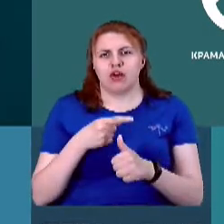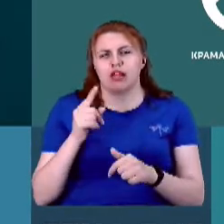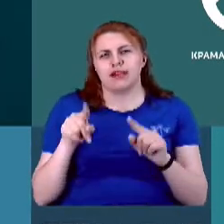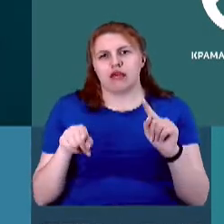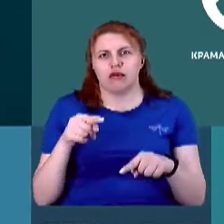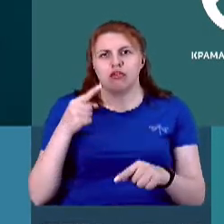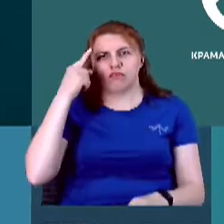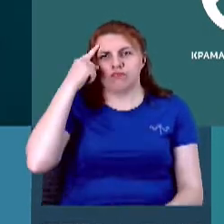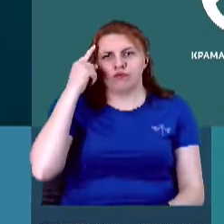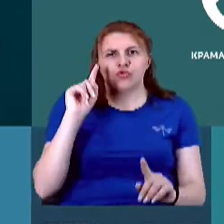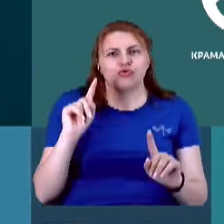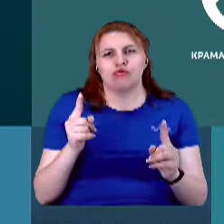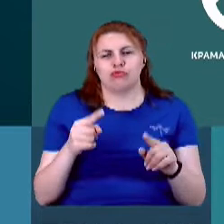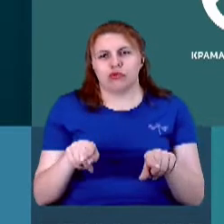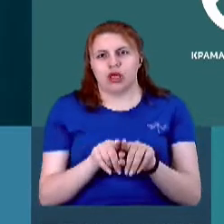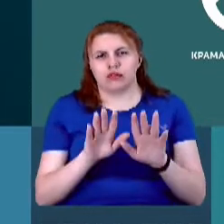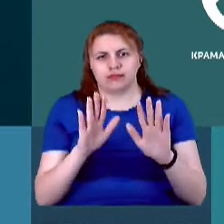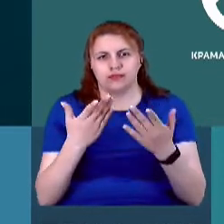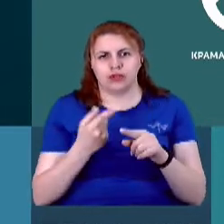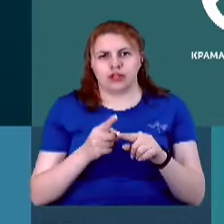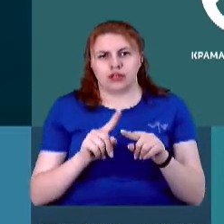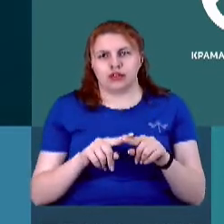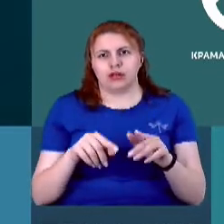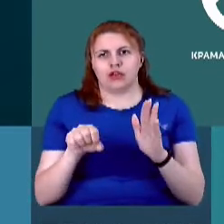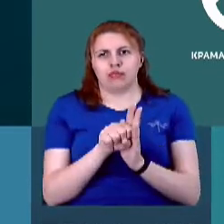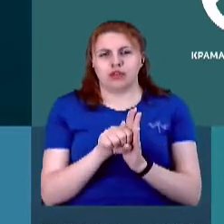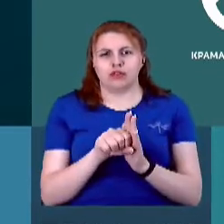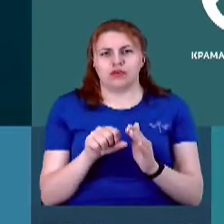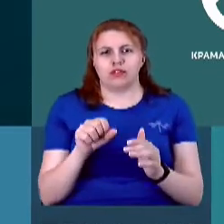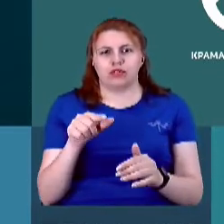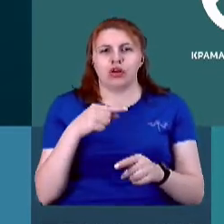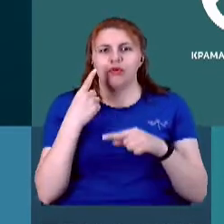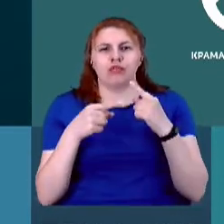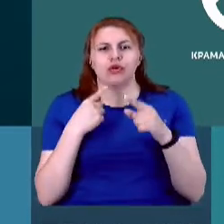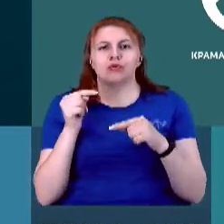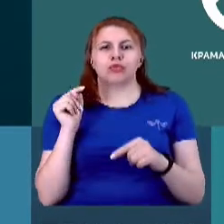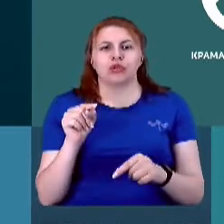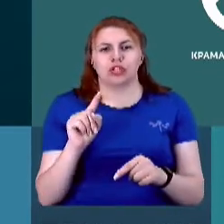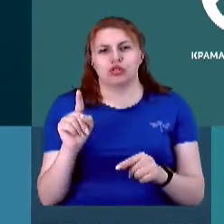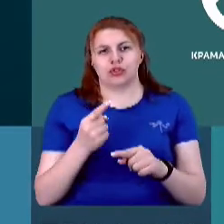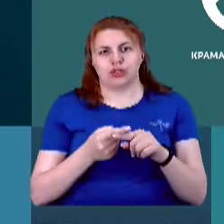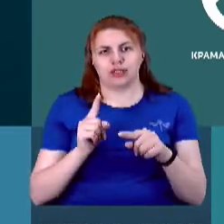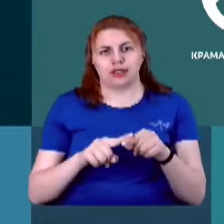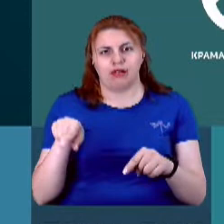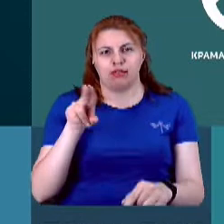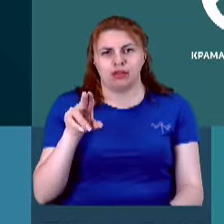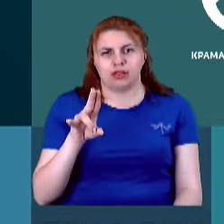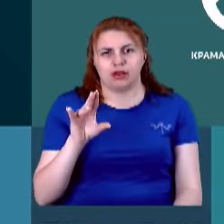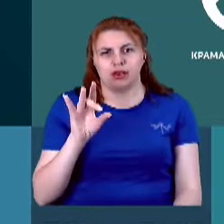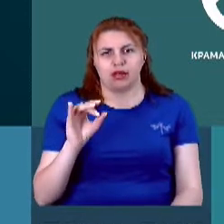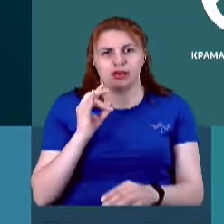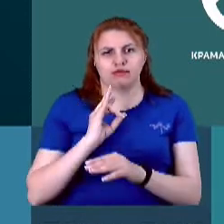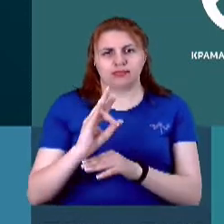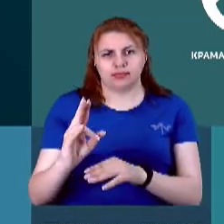чому стався цей замах на вбивство. Зокрема, вона говорить про те, що це був привіт з ДНР,